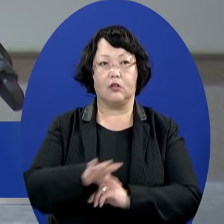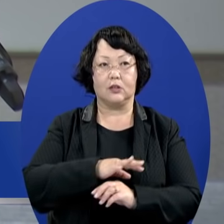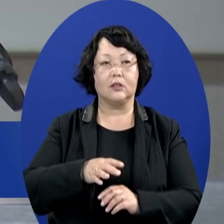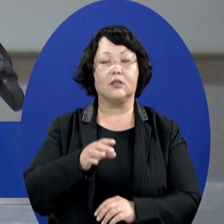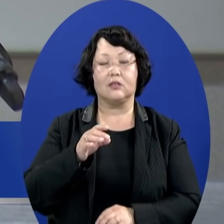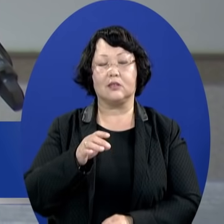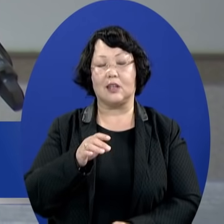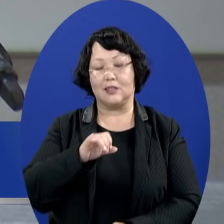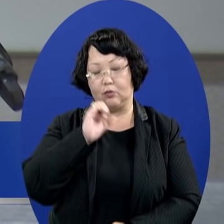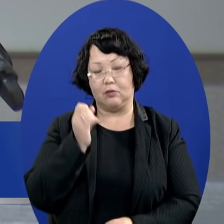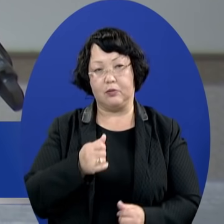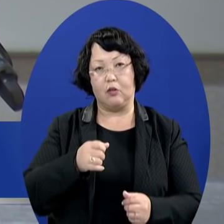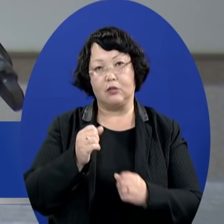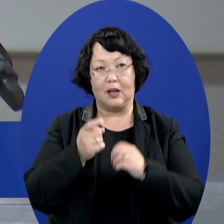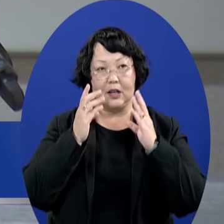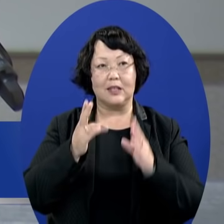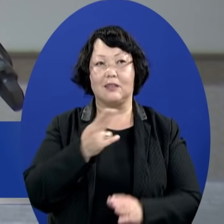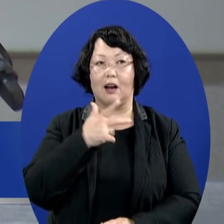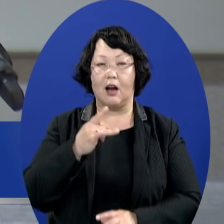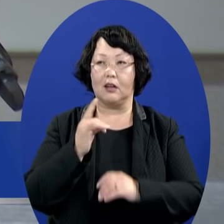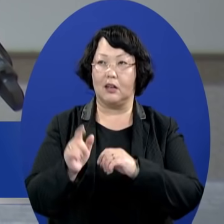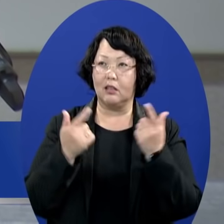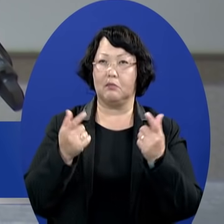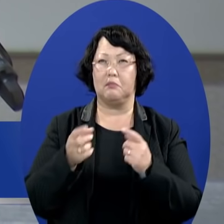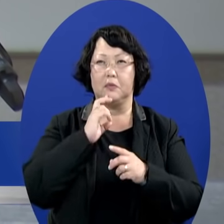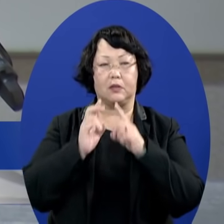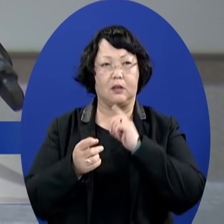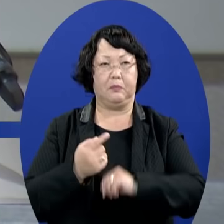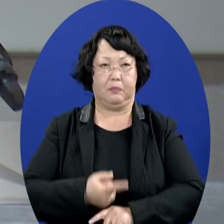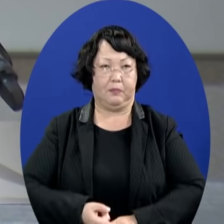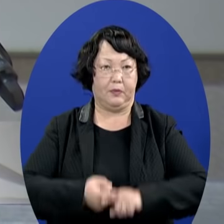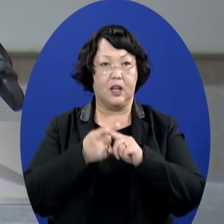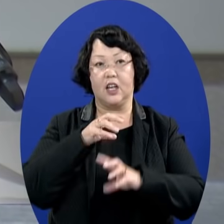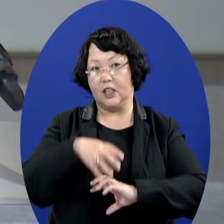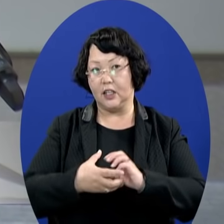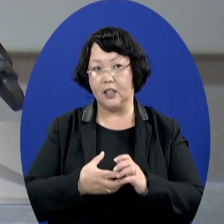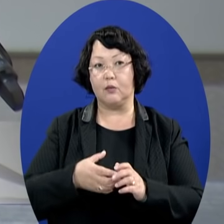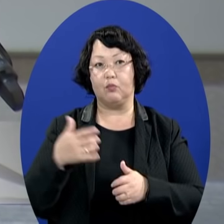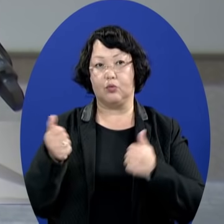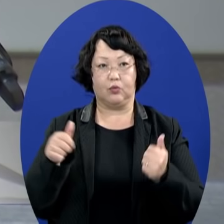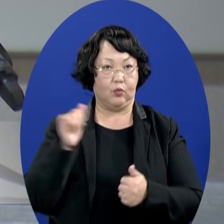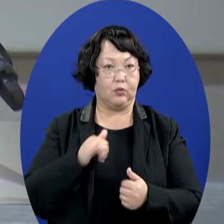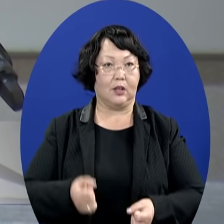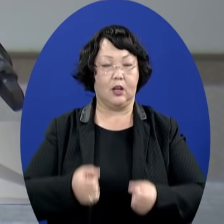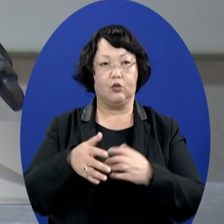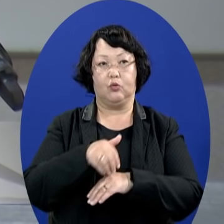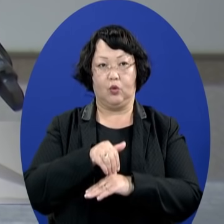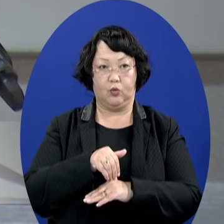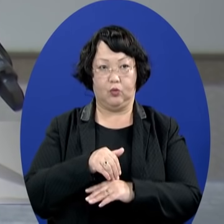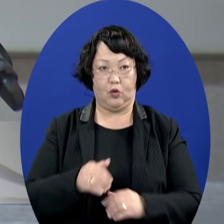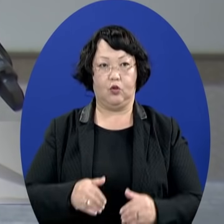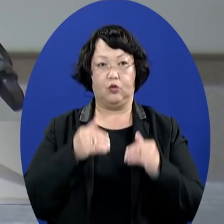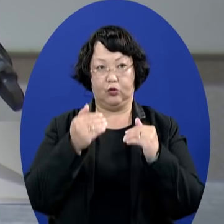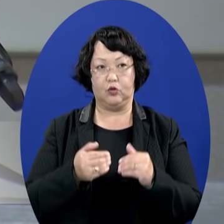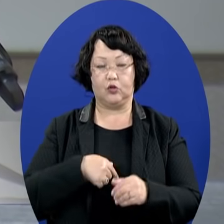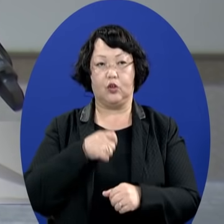шаардлага үүсэж байна. Цаг агарын ноцтой үзэгдлүүд нэмэгдсэн. Эдгээр байгалийн онц үзэгдэл дэлхийн бүхэл оронд ажиглагдаж, тогтвортой хөгжлийн